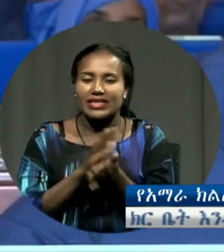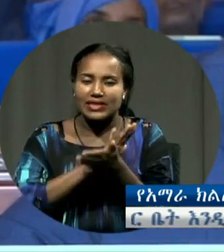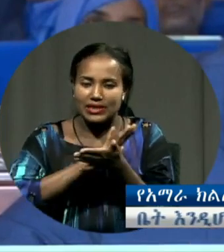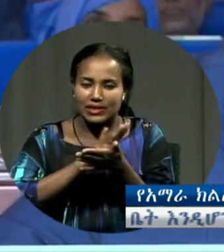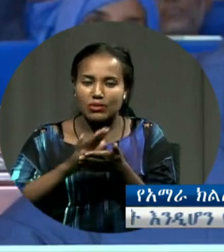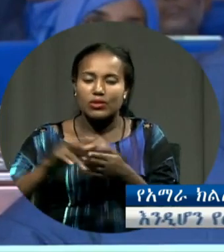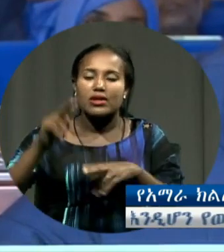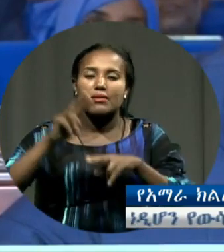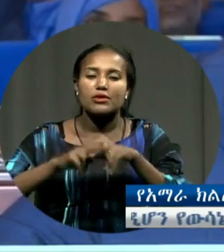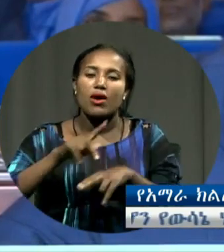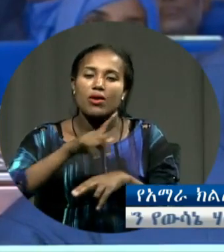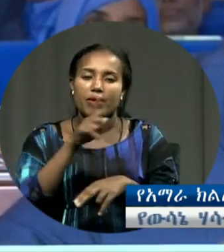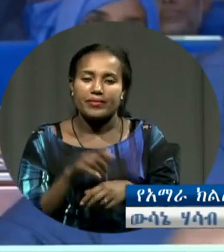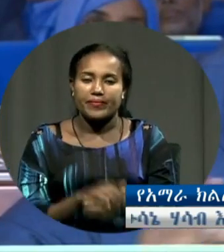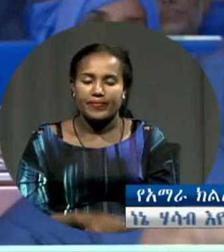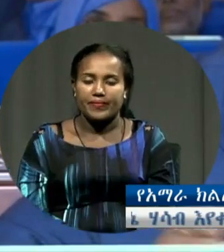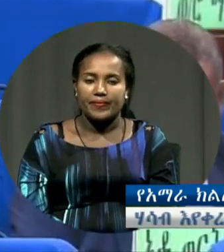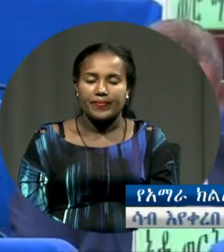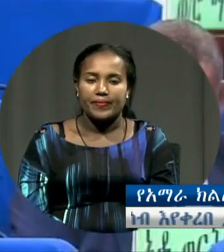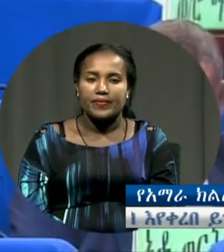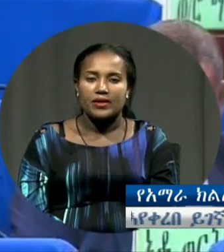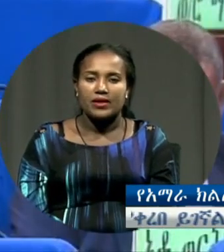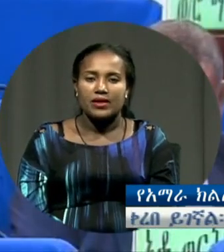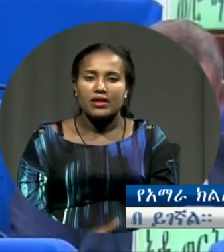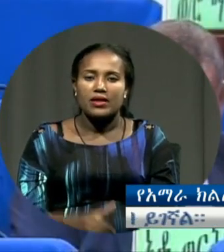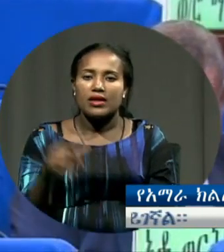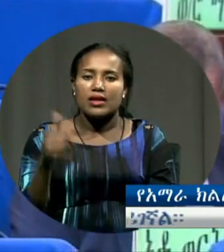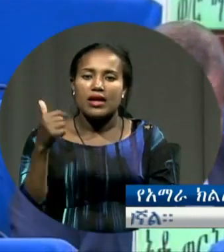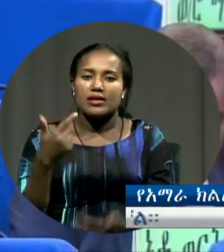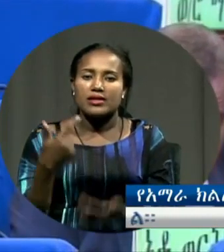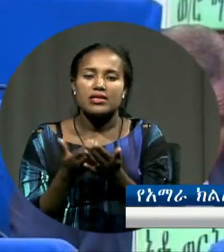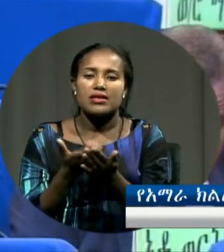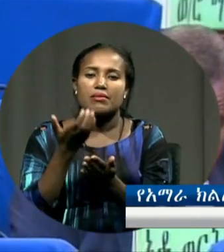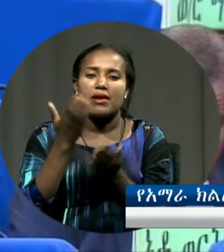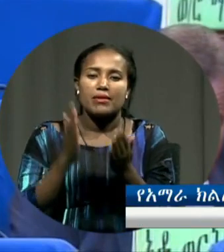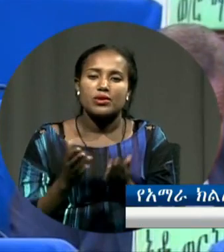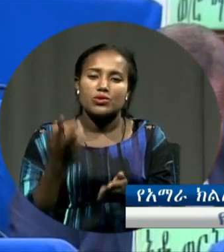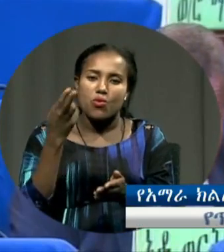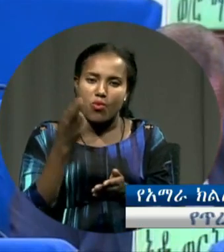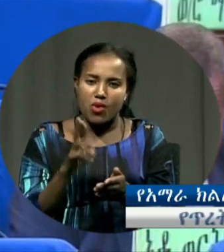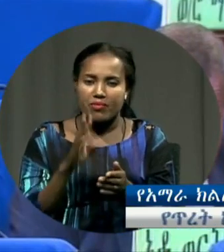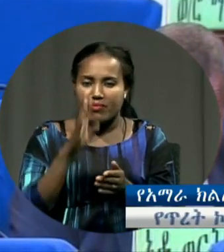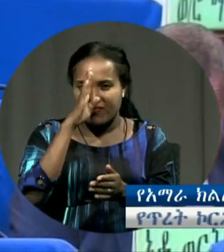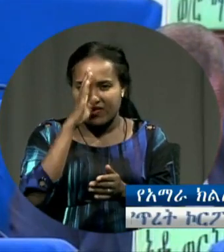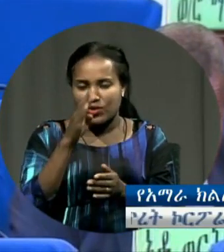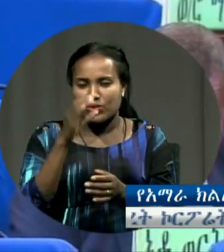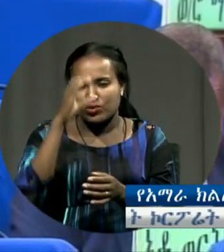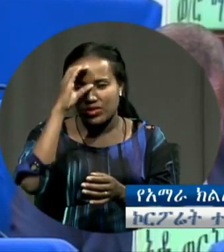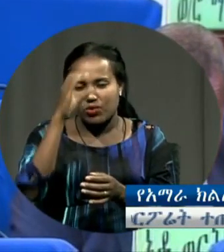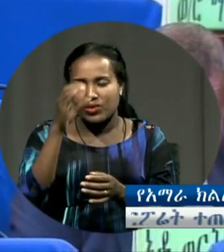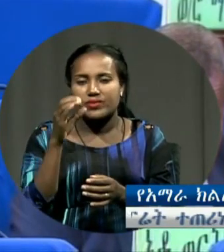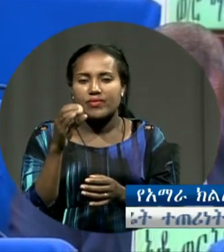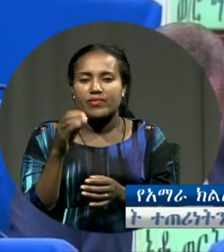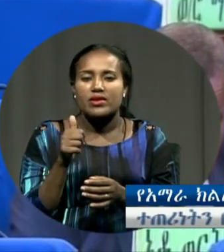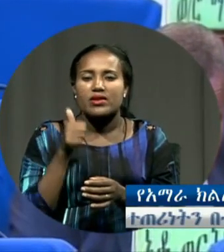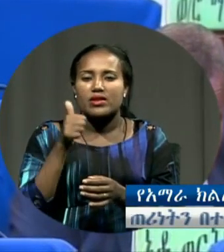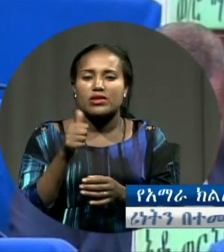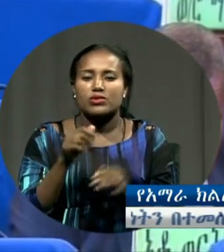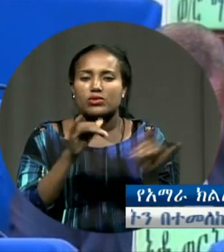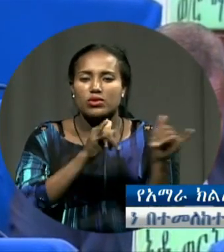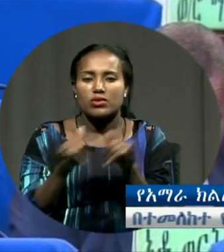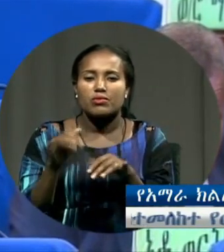ብለው ተቀምጠዋል ወይ? ሌላ የነዚህ ባለሀብቶችም ወይም ደግሞ ያው የሚፈጠሩት ሰዎች የራሳቸው